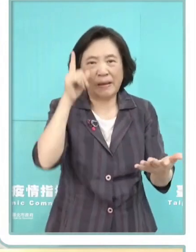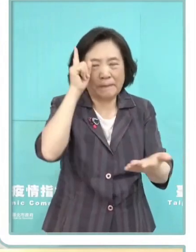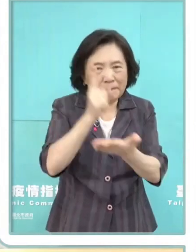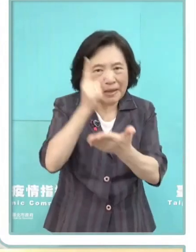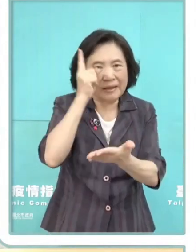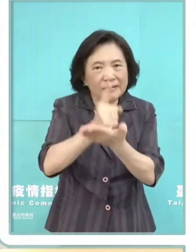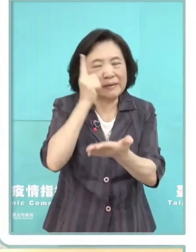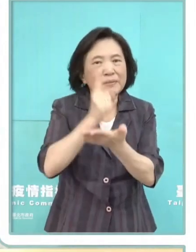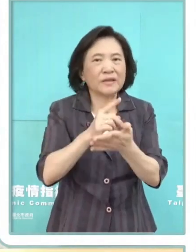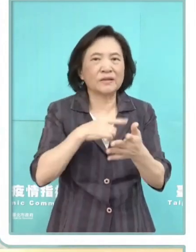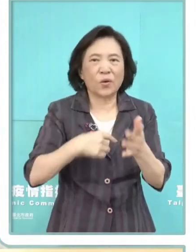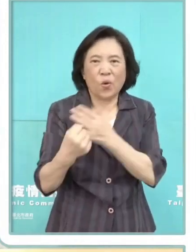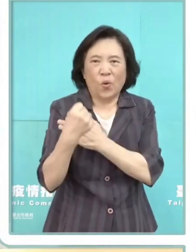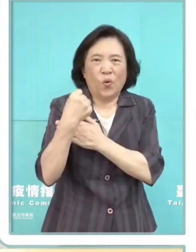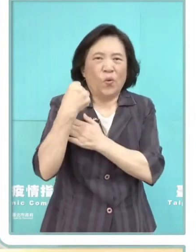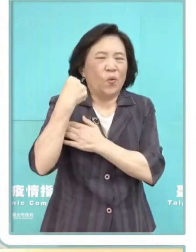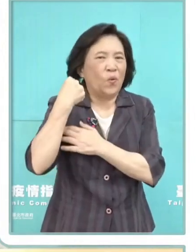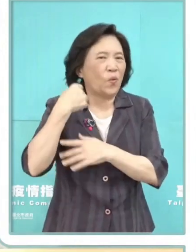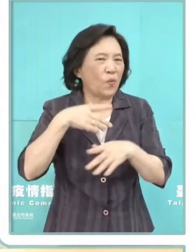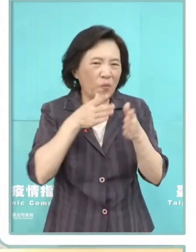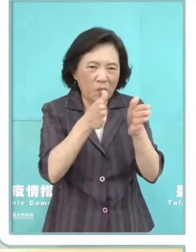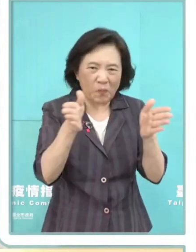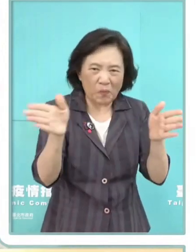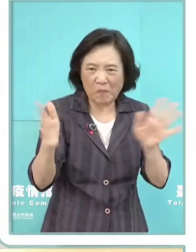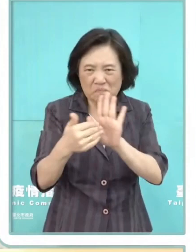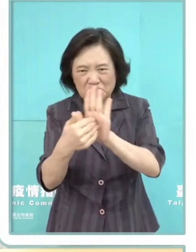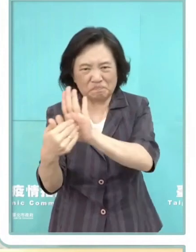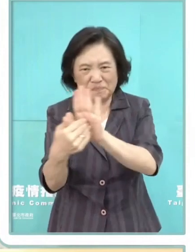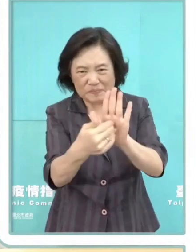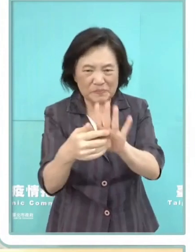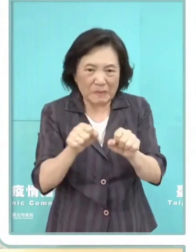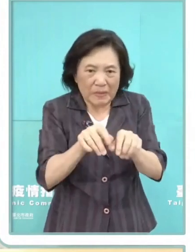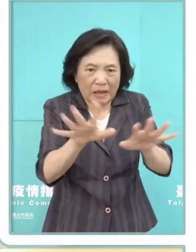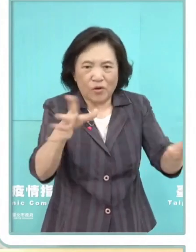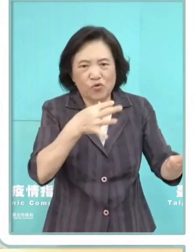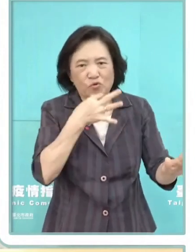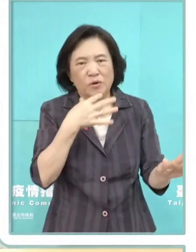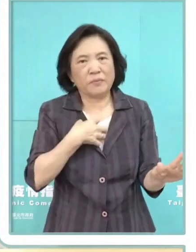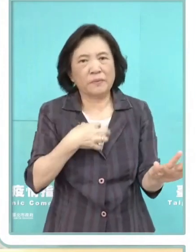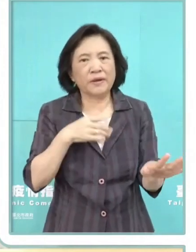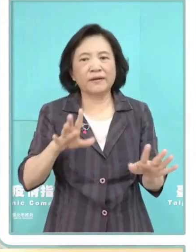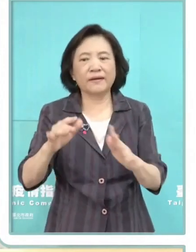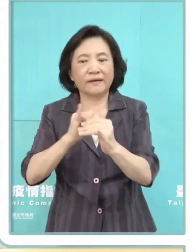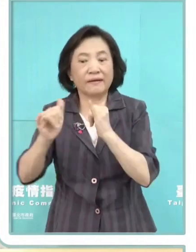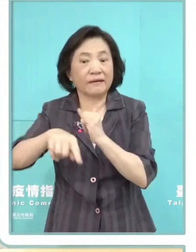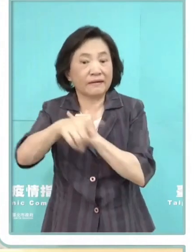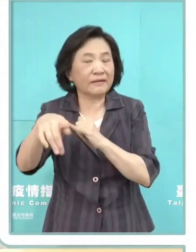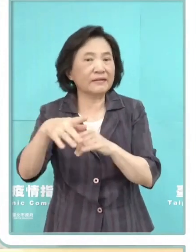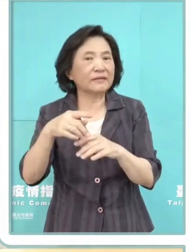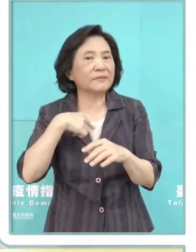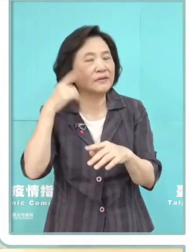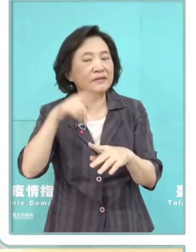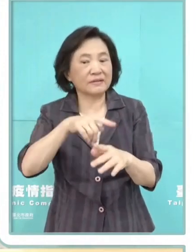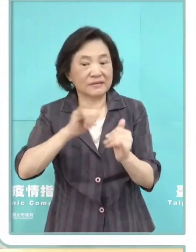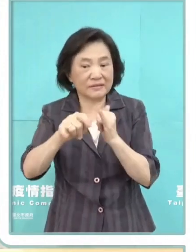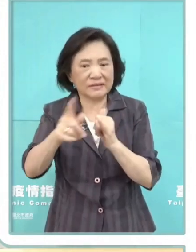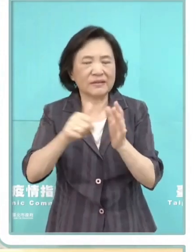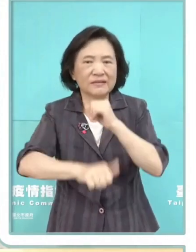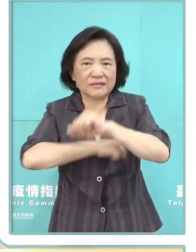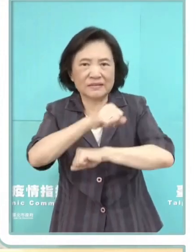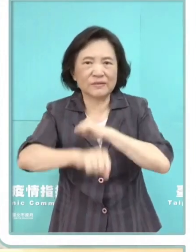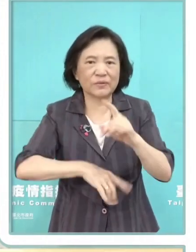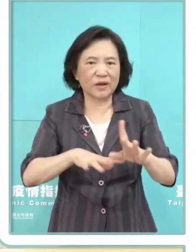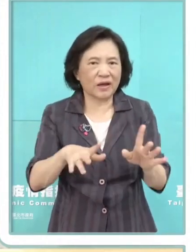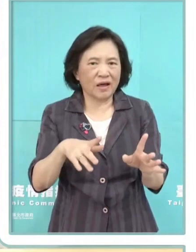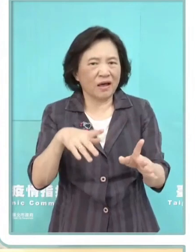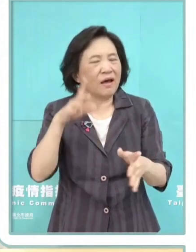每一天我们其实都用很大的力气在防堵疫情的扩散，我觉得民众尤其市民在生活上其实还是非常的